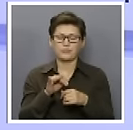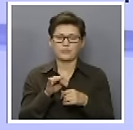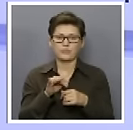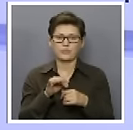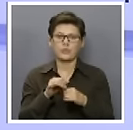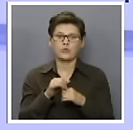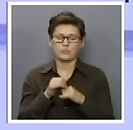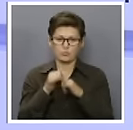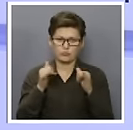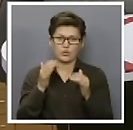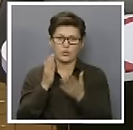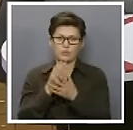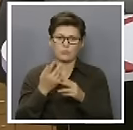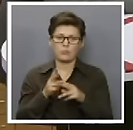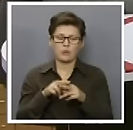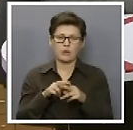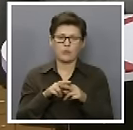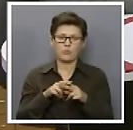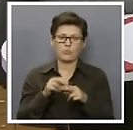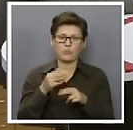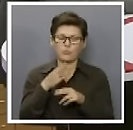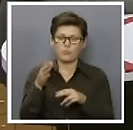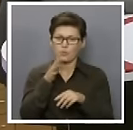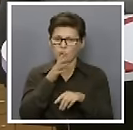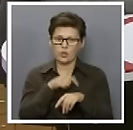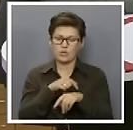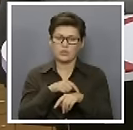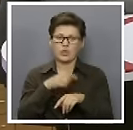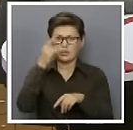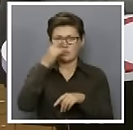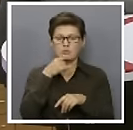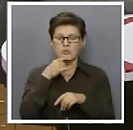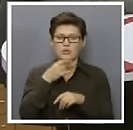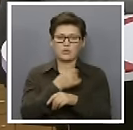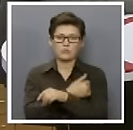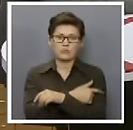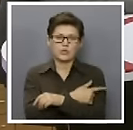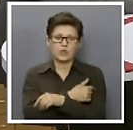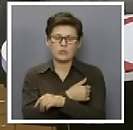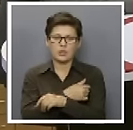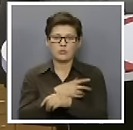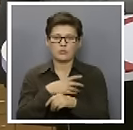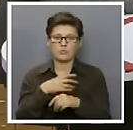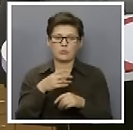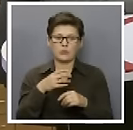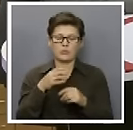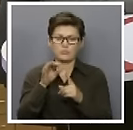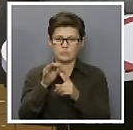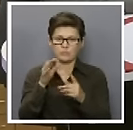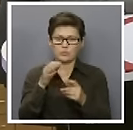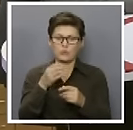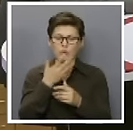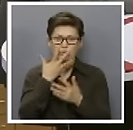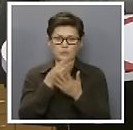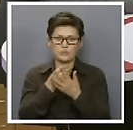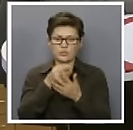басым екені рас. Дей тұрғанмен де осы қазіргі уақытта Қазақстан отандық медицинаның бірден бір алдына қойған мақсаты осы